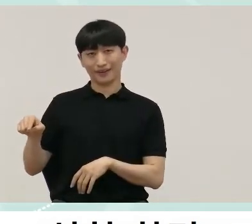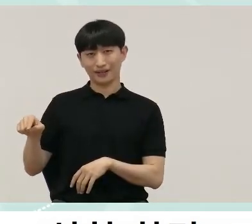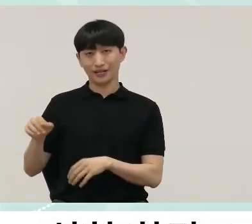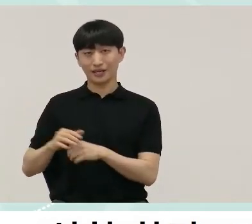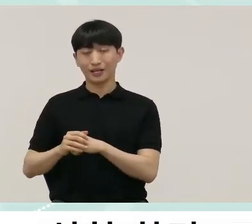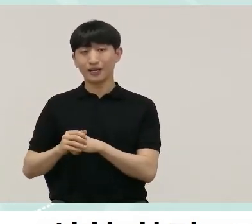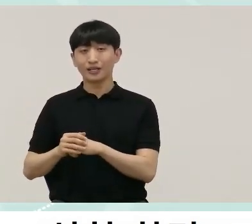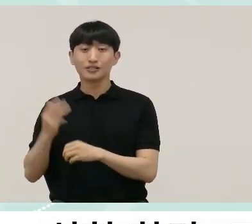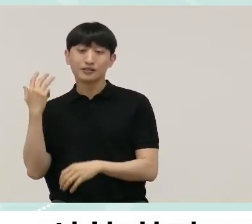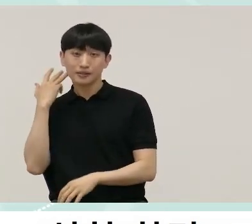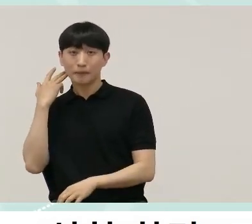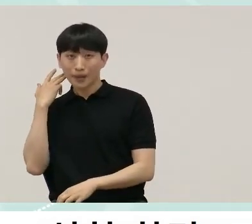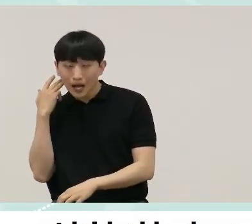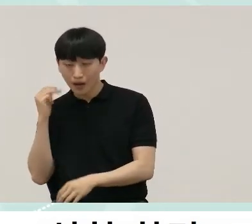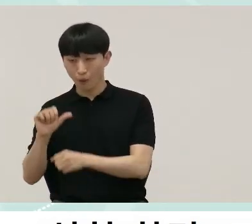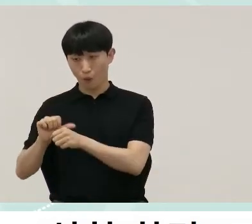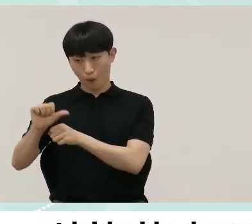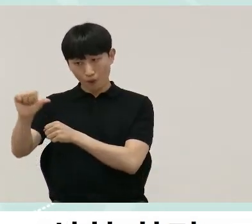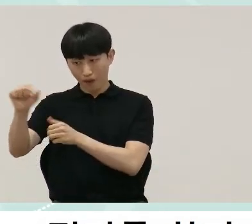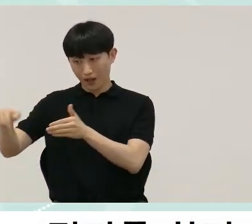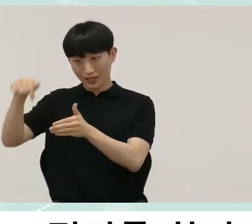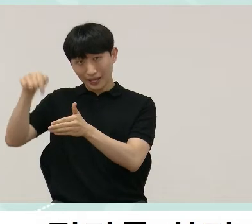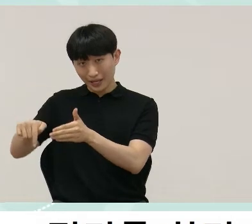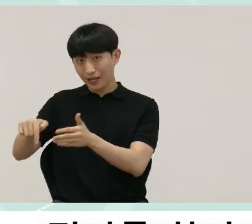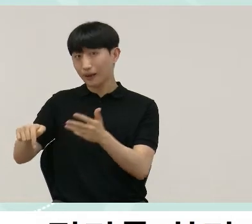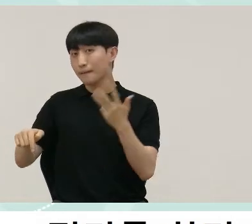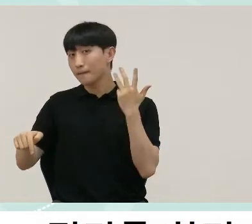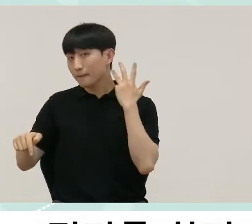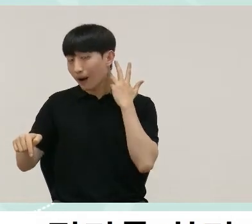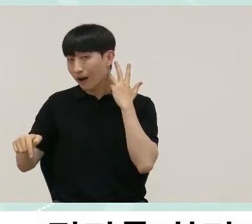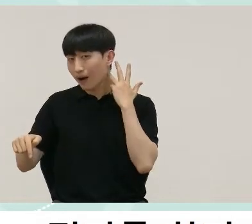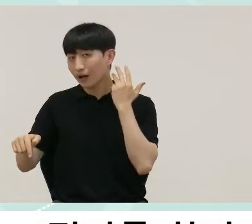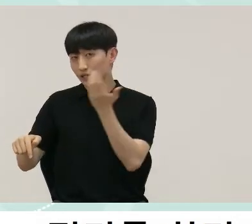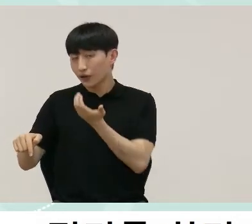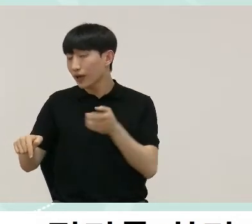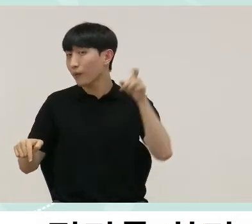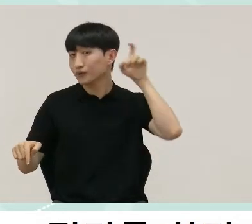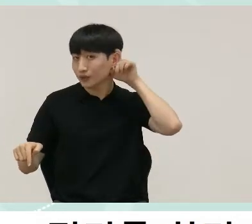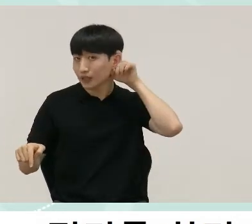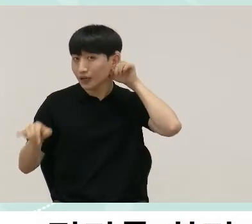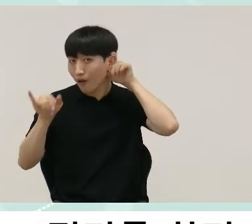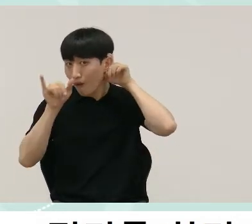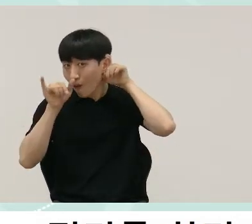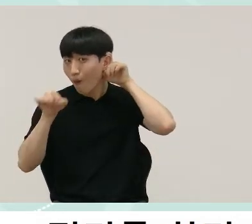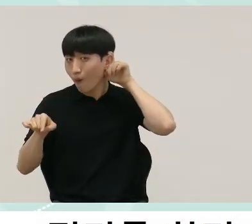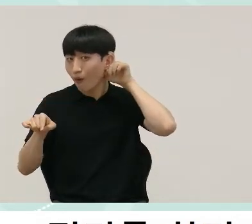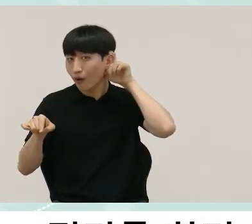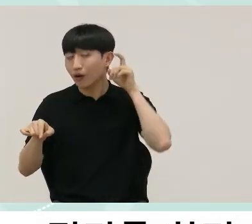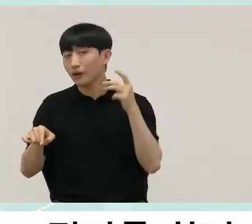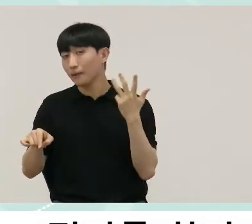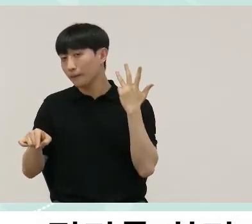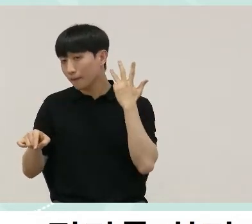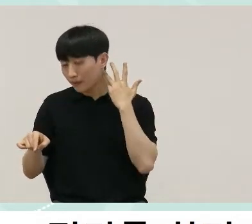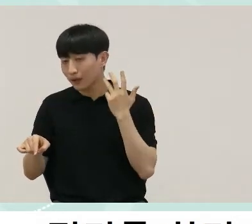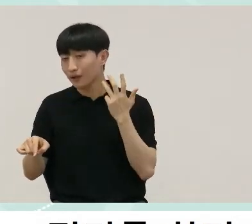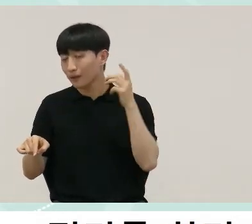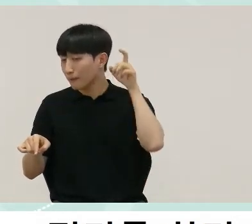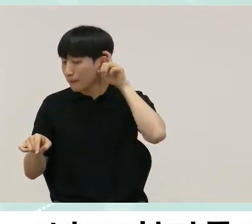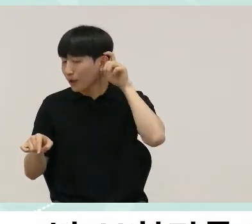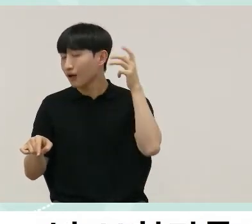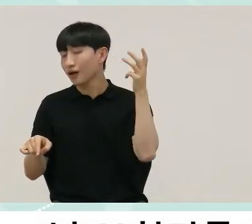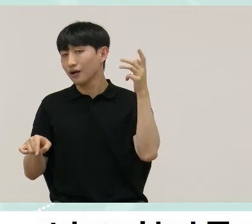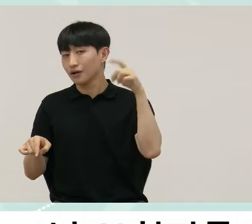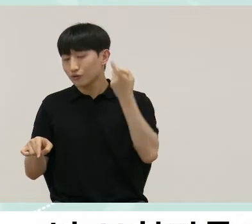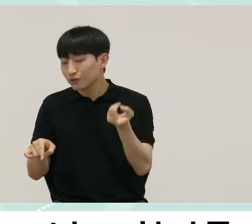5년 이상인 경우에 보청기를 착용한 경우가 훨씬 더 말 인지력에 대해서 좋은